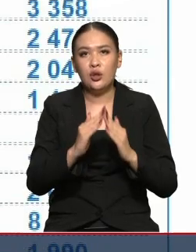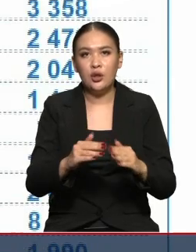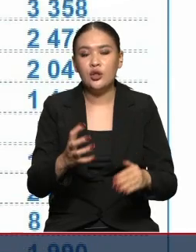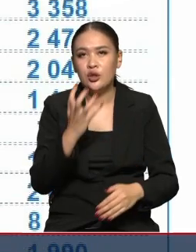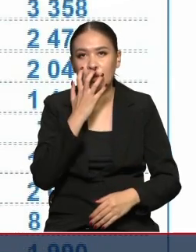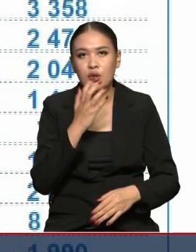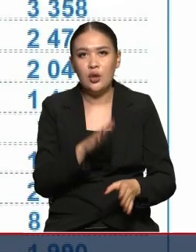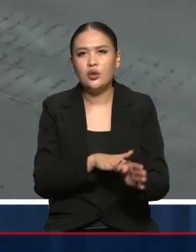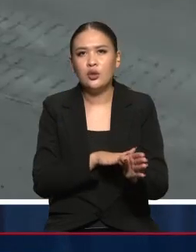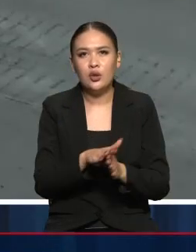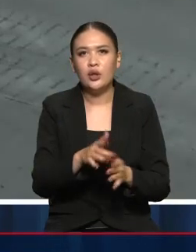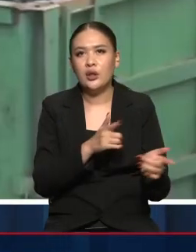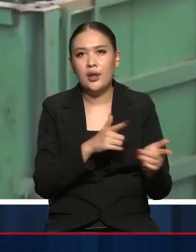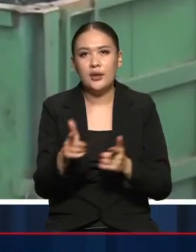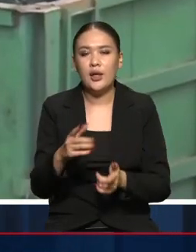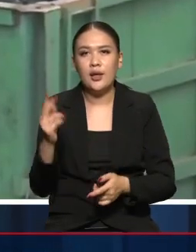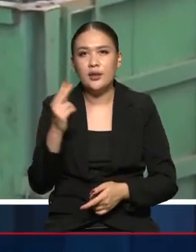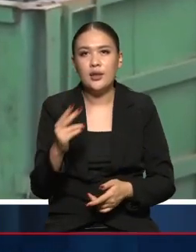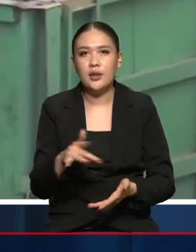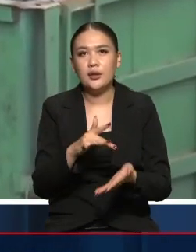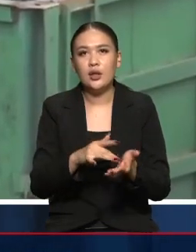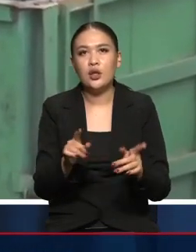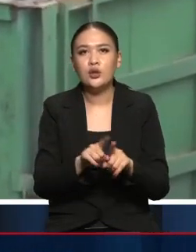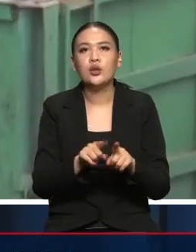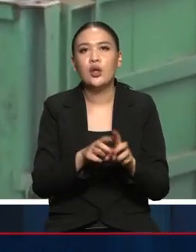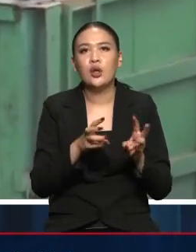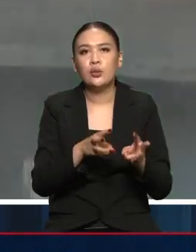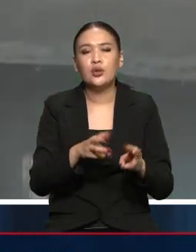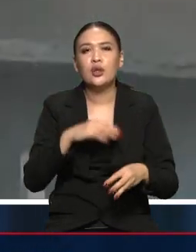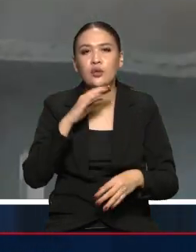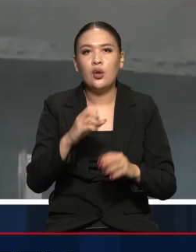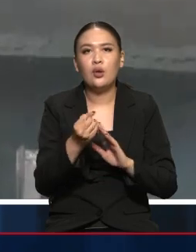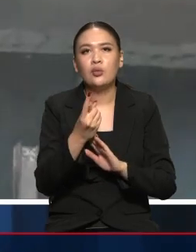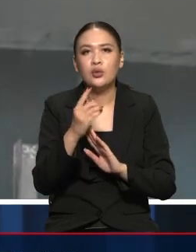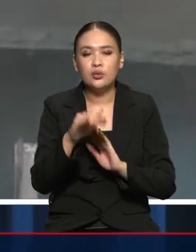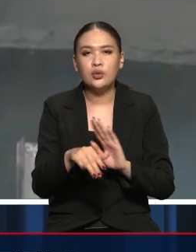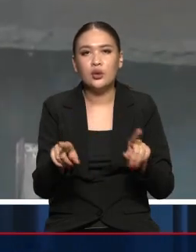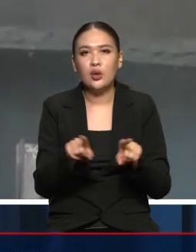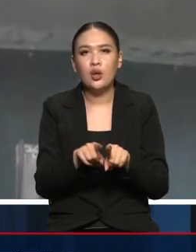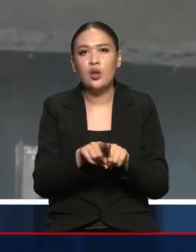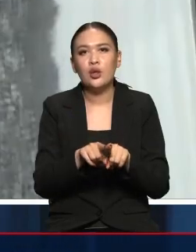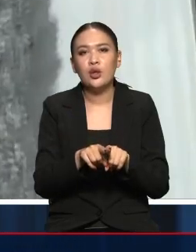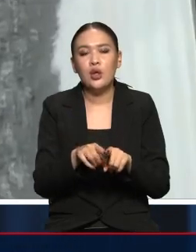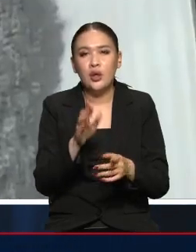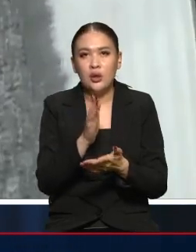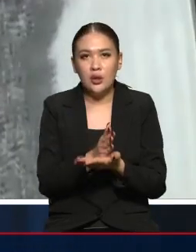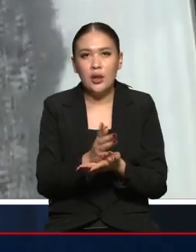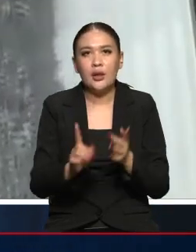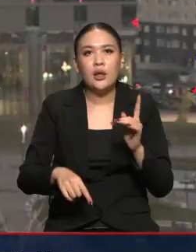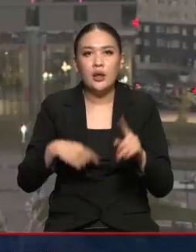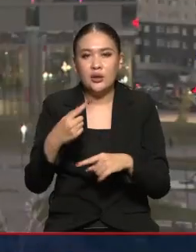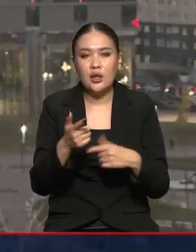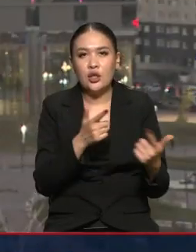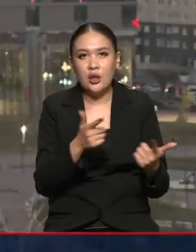маусымына толықтай дайын. Астанада да көмір қоры жеткілікті. 11 қоймада 21 мың тоннасы бар. Келер жылыту маусымына да дайындық